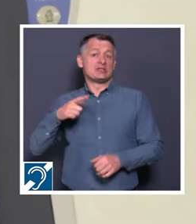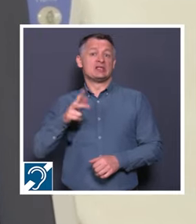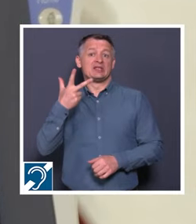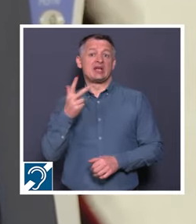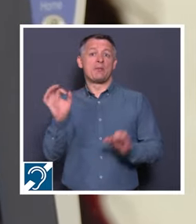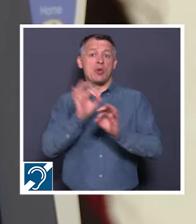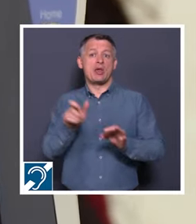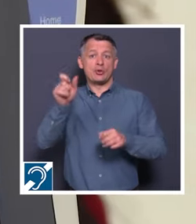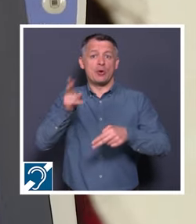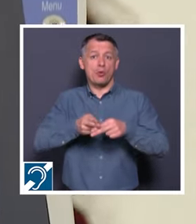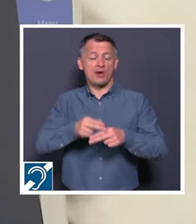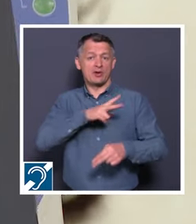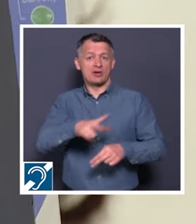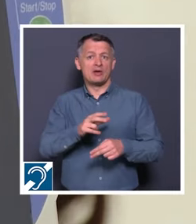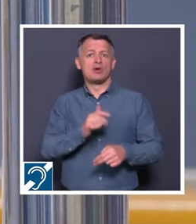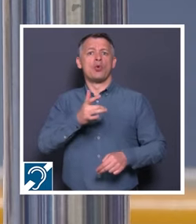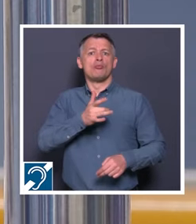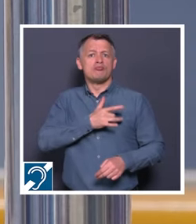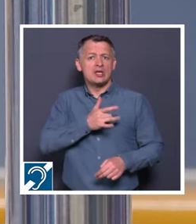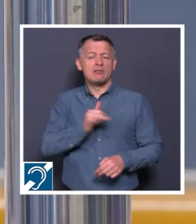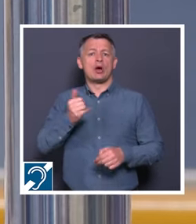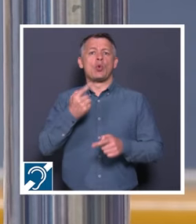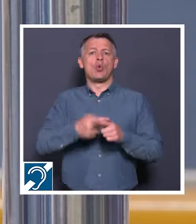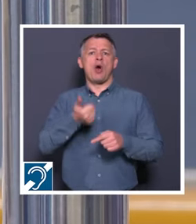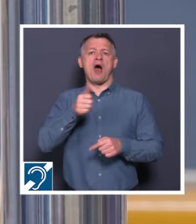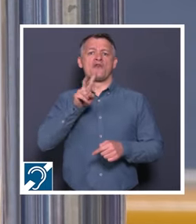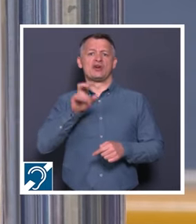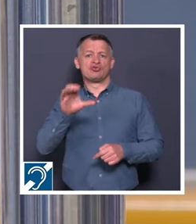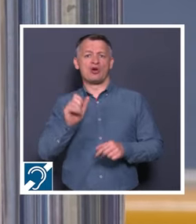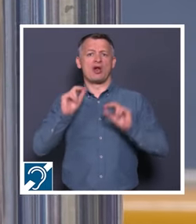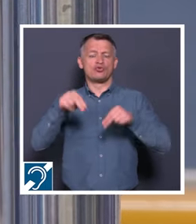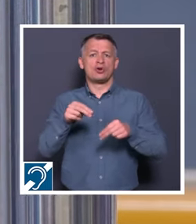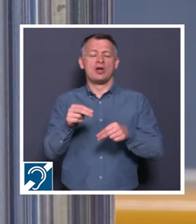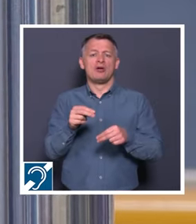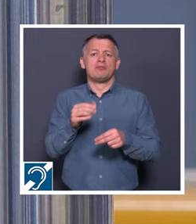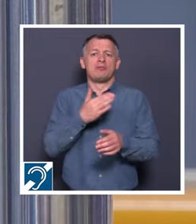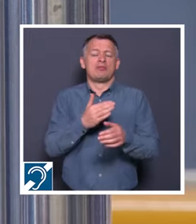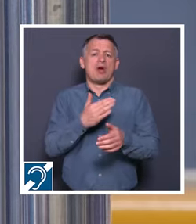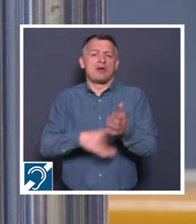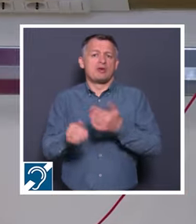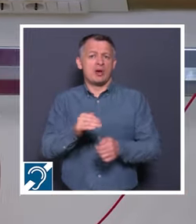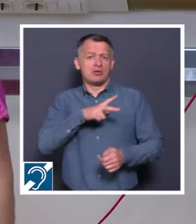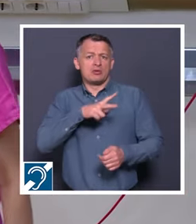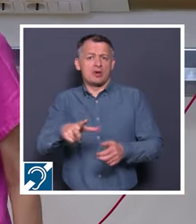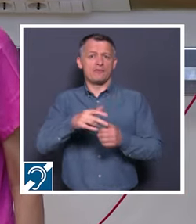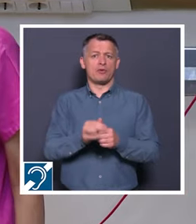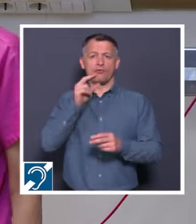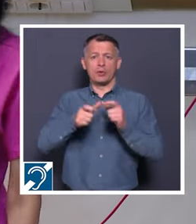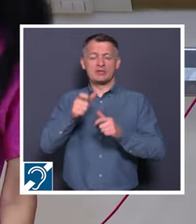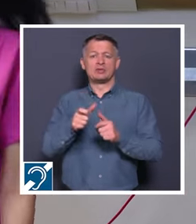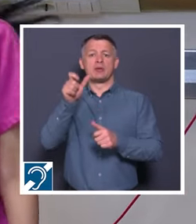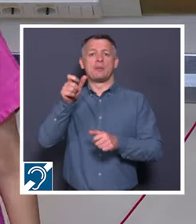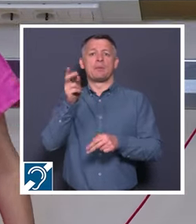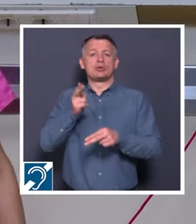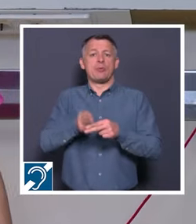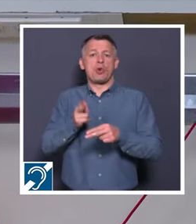aici de pacienți cu boli cardiovasculare, infarct, AVC, care duc la dizabilitate. Vorbim de pacienți cu diabet, vorbim de pacienți cu tuberculoză.